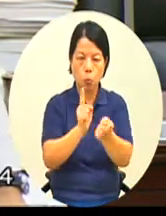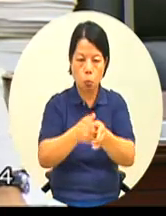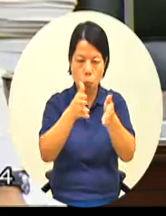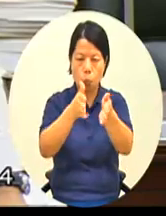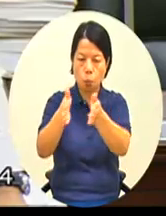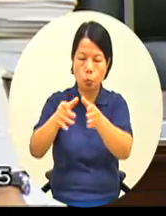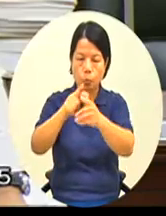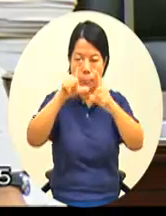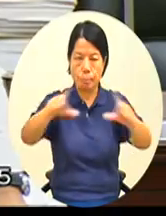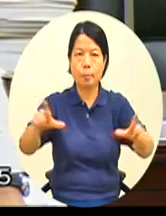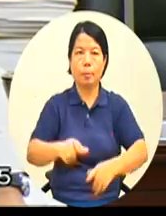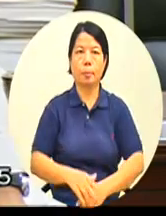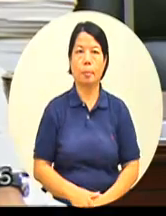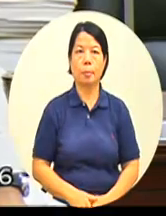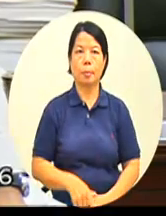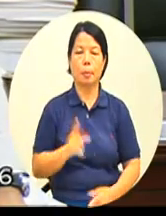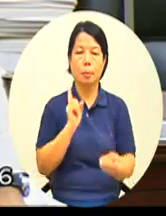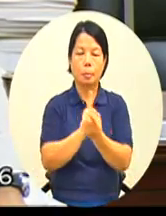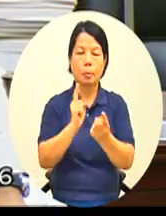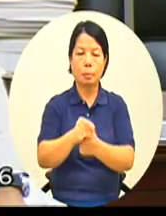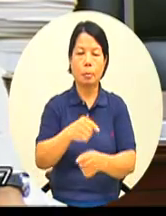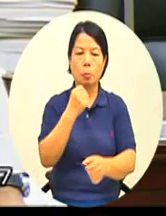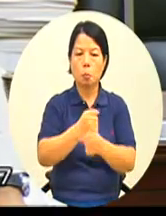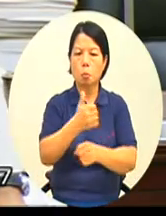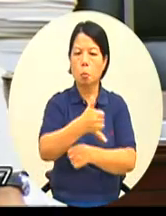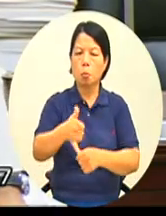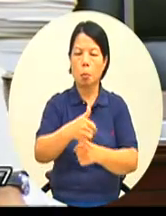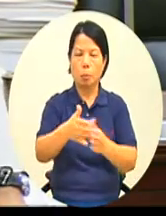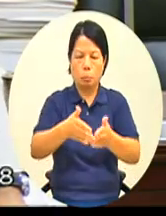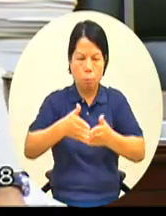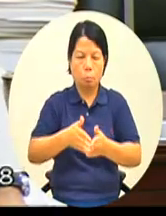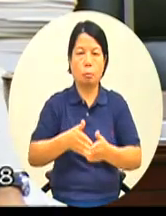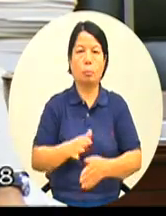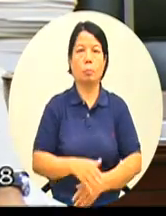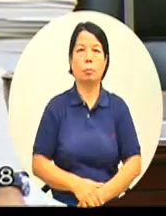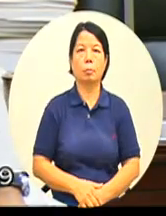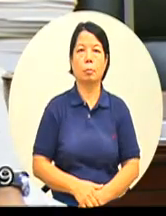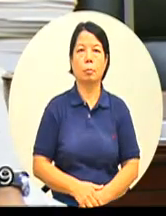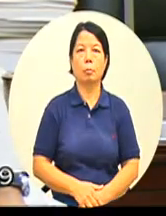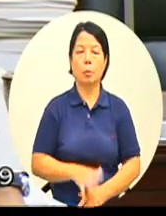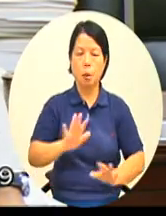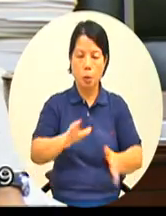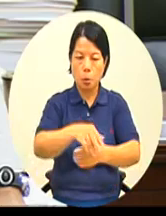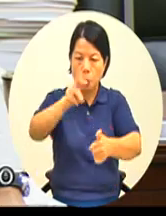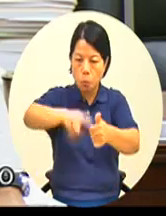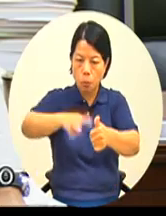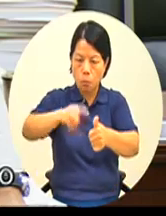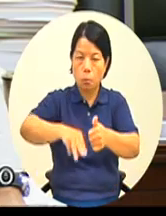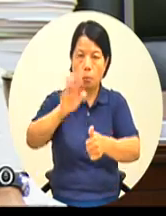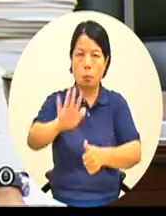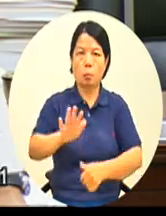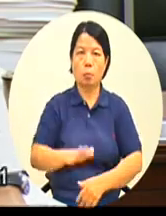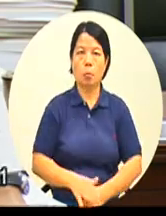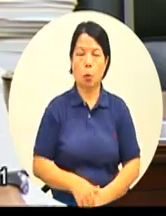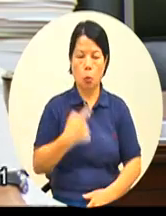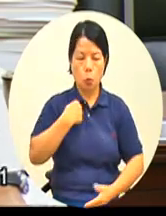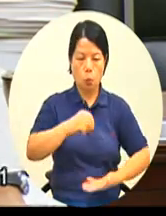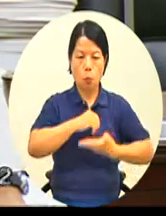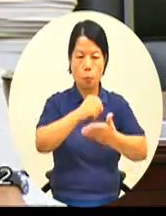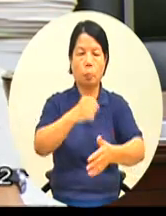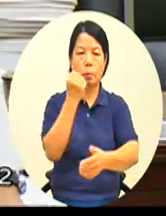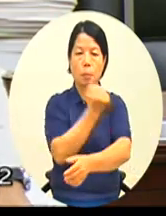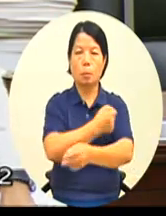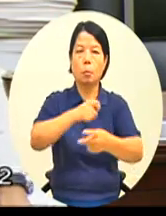对人力也会需求会更多。那现在可能正在训练，那我是建议跟劳工